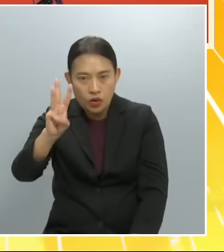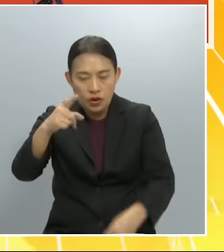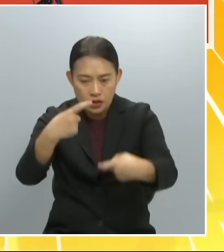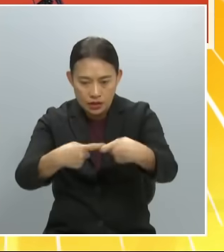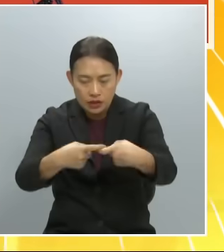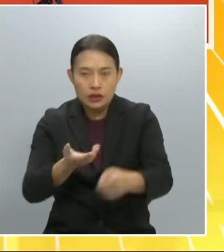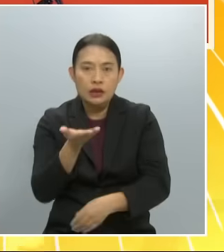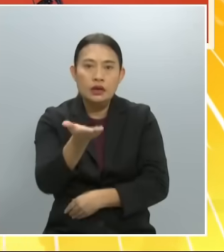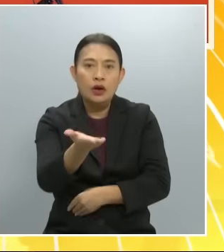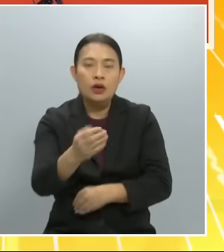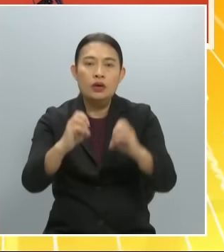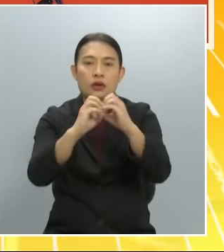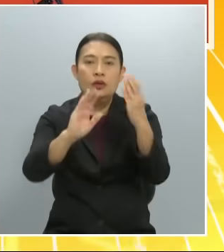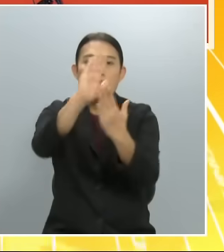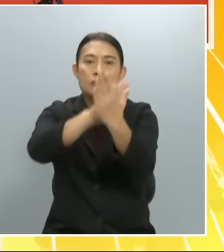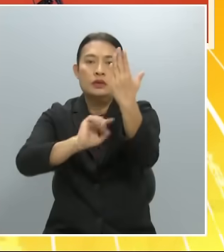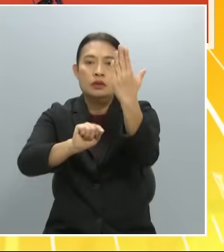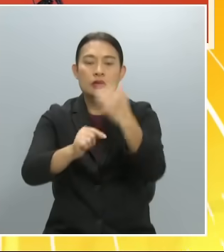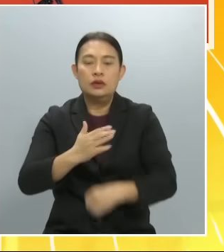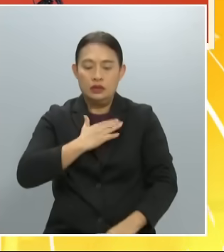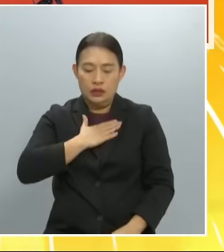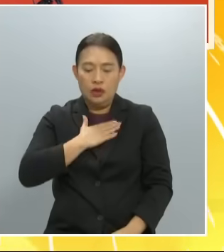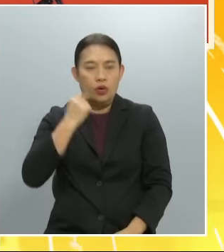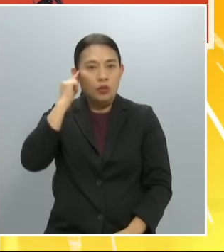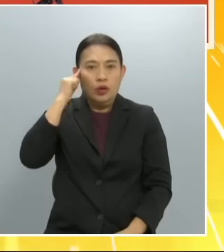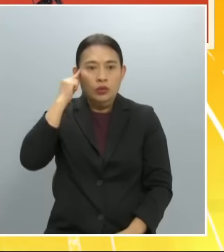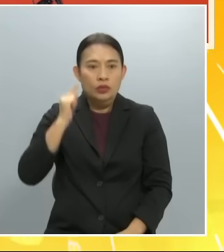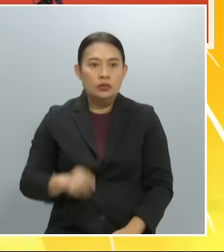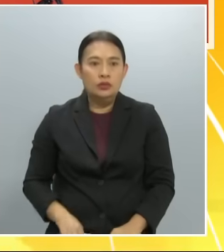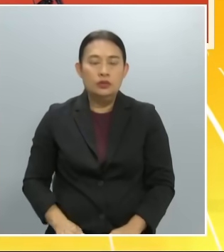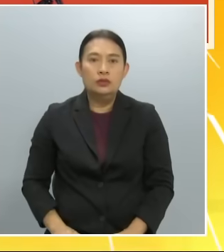ภูมิใจไทยอันนี้เราไม่รู้จริงนี่ก็เป็นประเด็นซึ่งแน่นอน